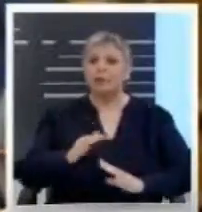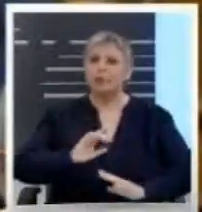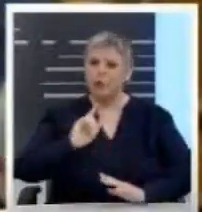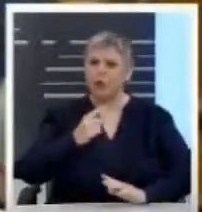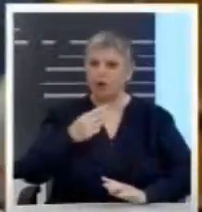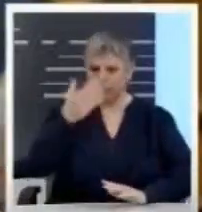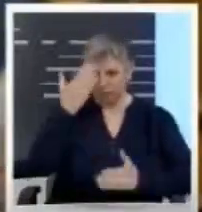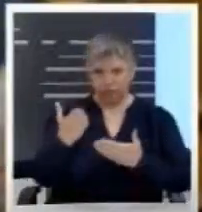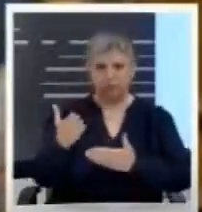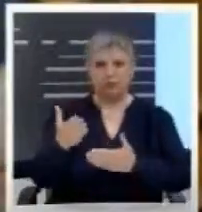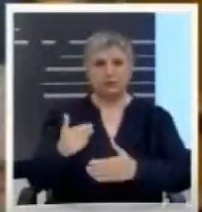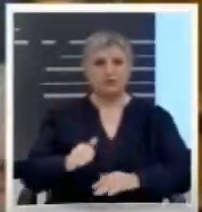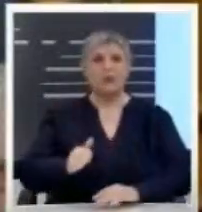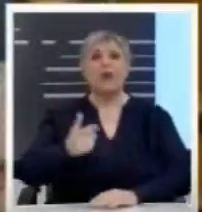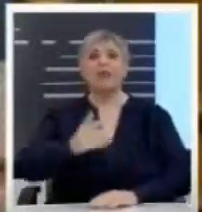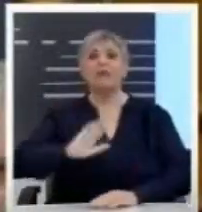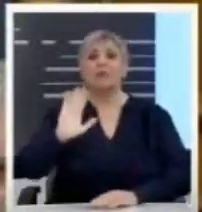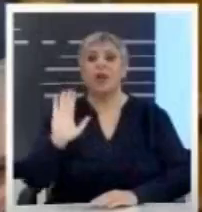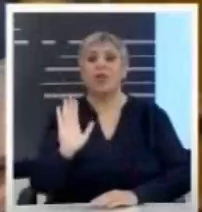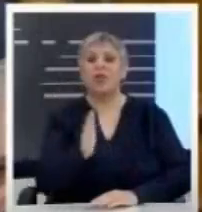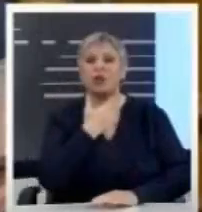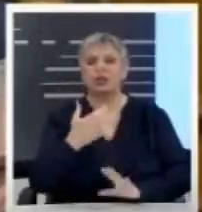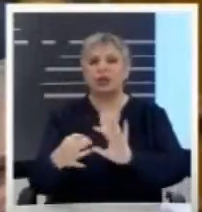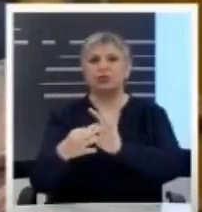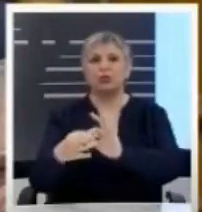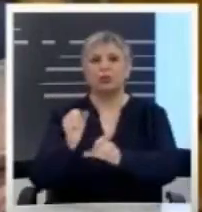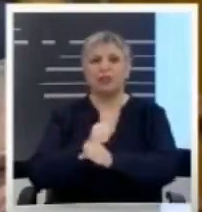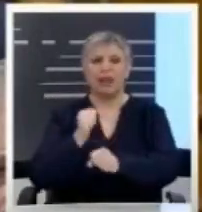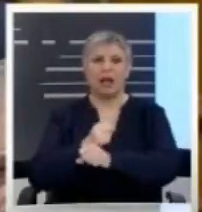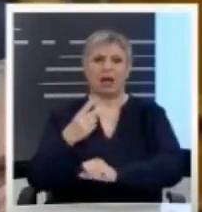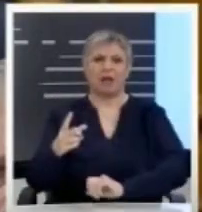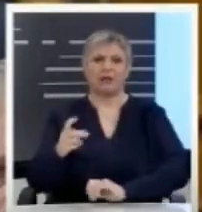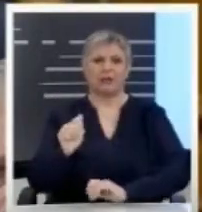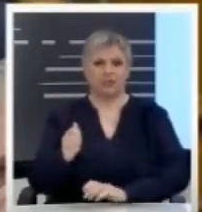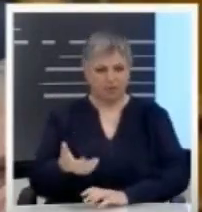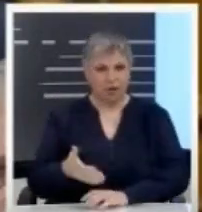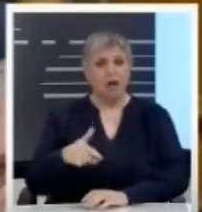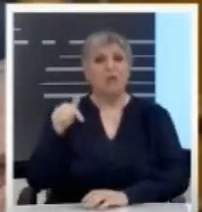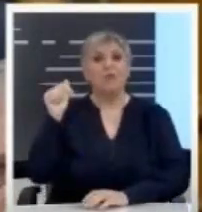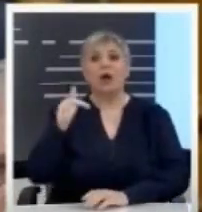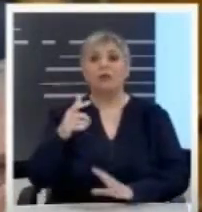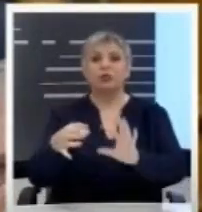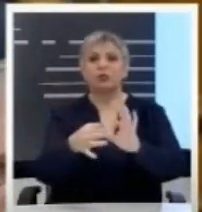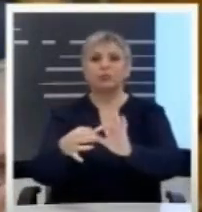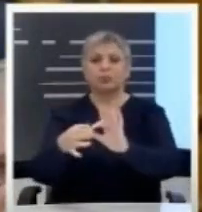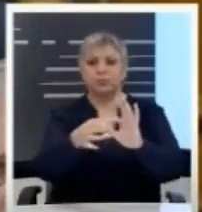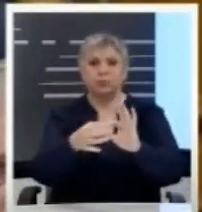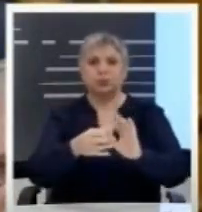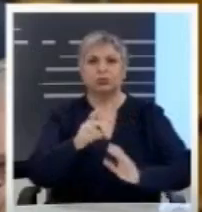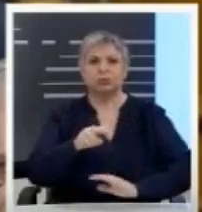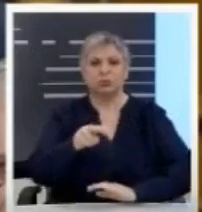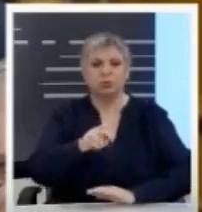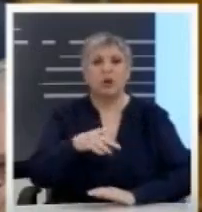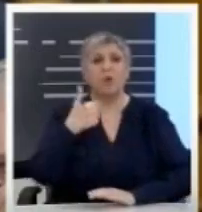Να αποπέψετε τον κύριο Αυγενάκη, τον στενό σας συνεργάτη, για τις συναλλαγές του, συνδιαλλαγές του με